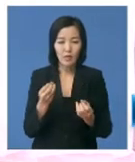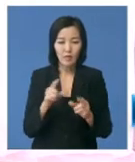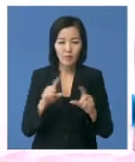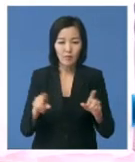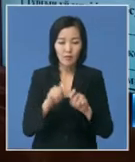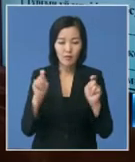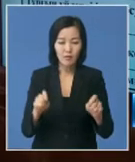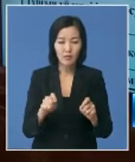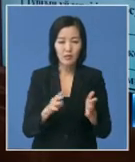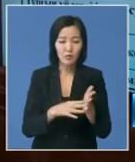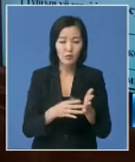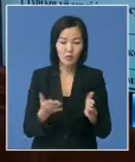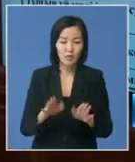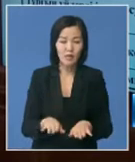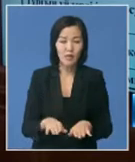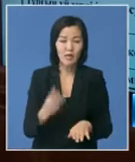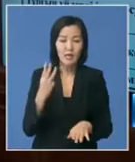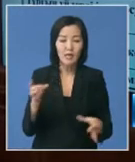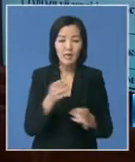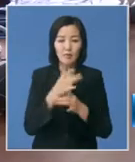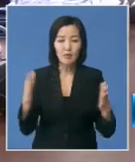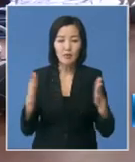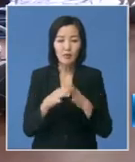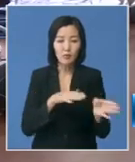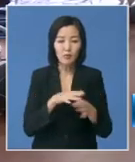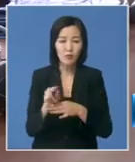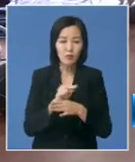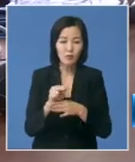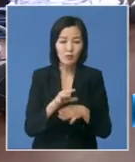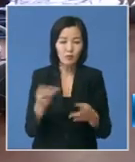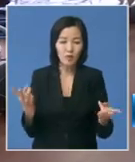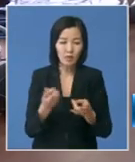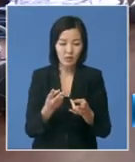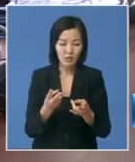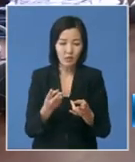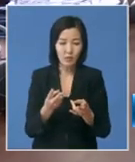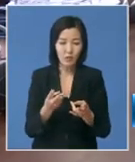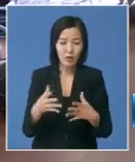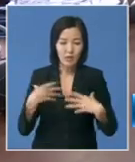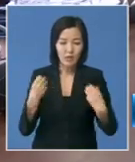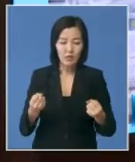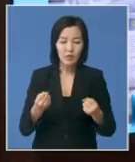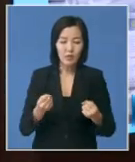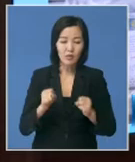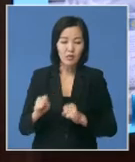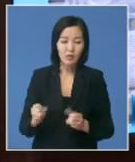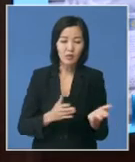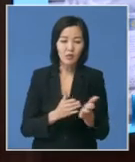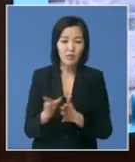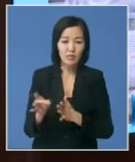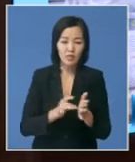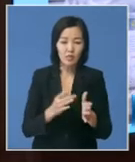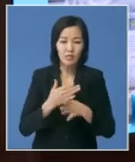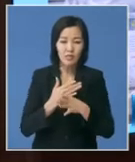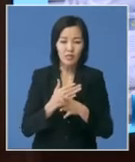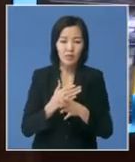мектеп қалады. Ауданда 2 мәдениет үйі күрделі жөндеуді қажет етіп тұр. Ал денсаулық саласында жедел жәрдем көліктері